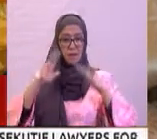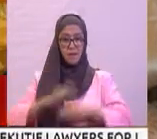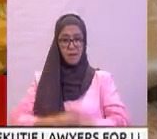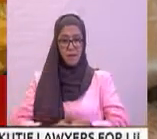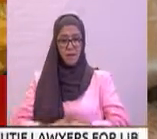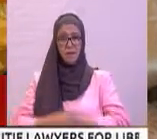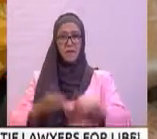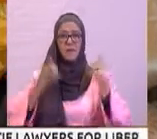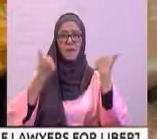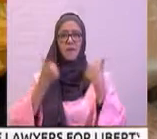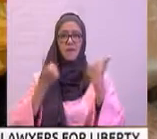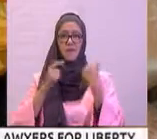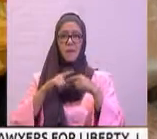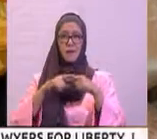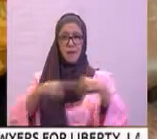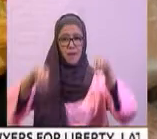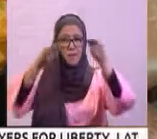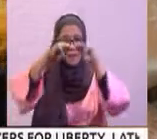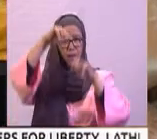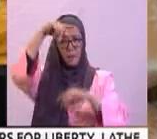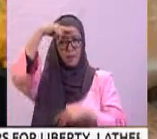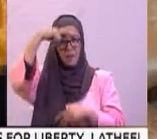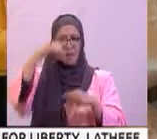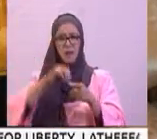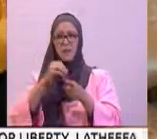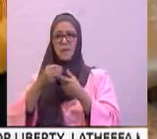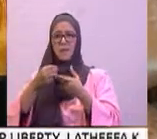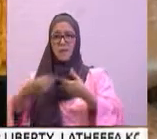negara, balik ke rumah.